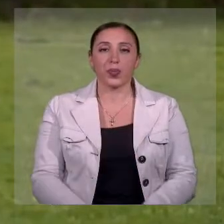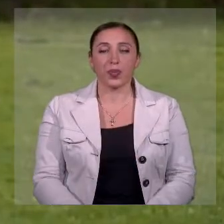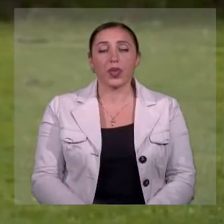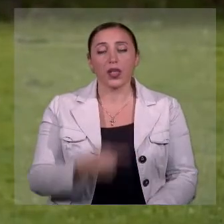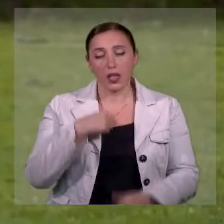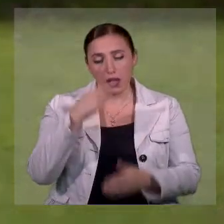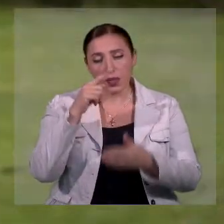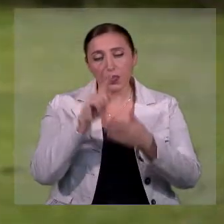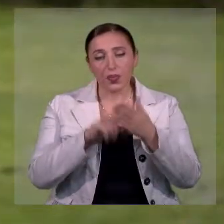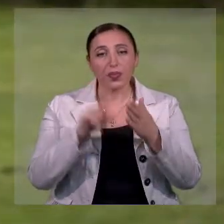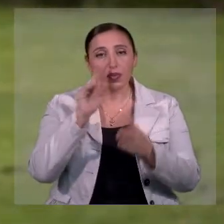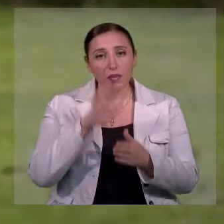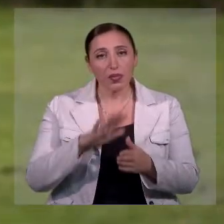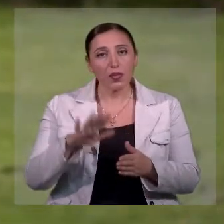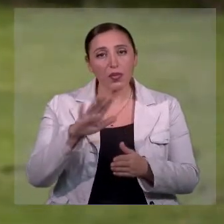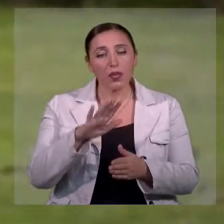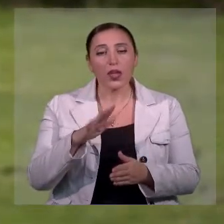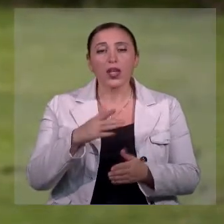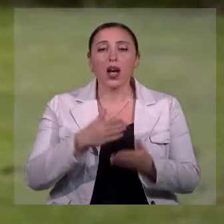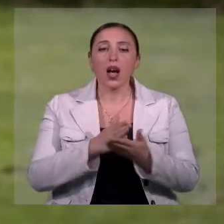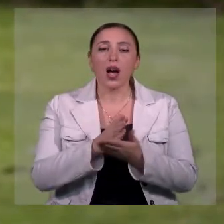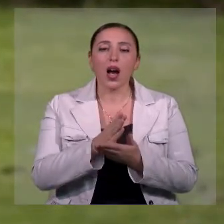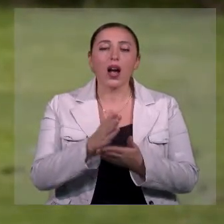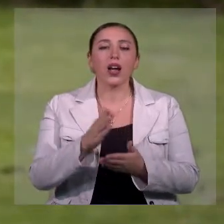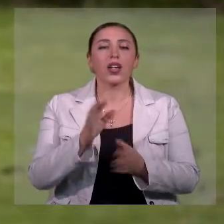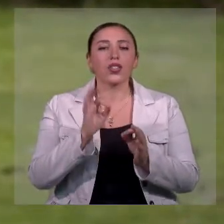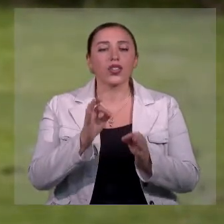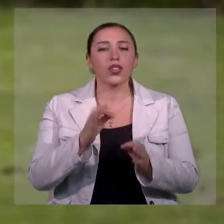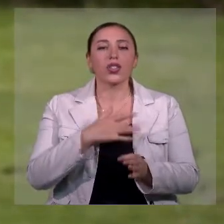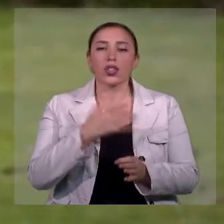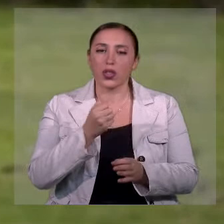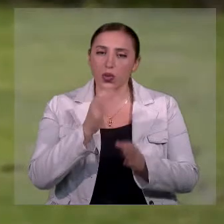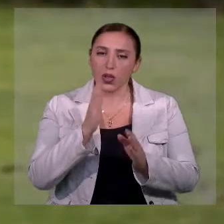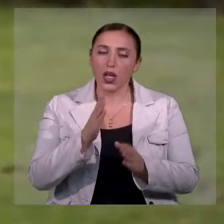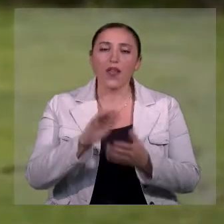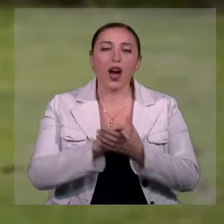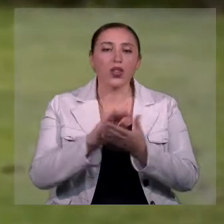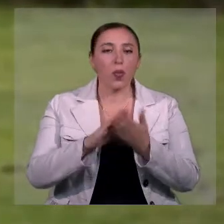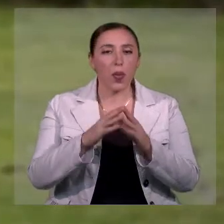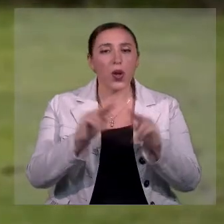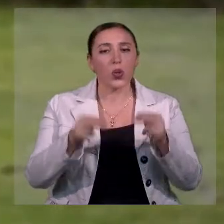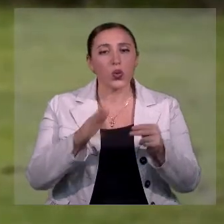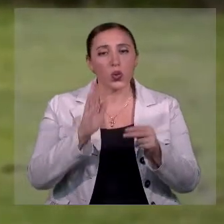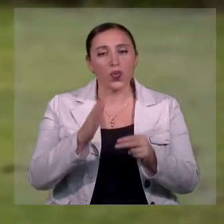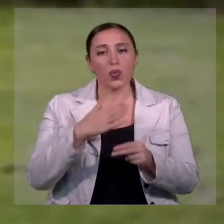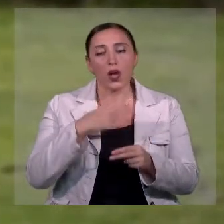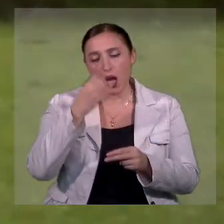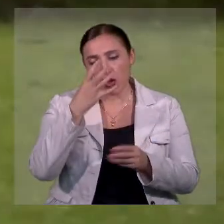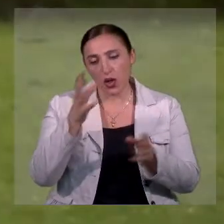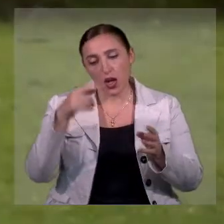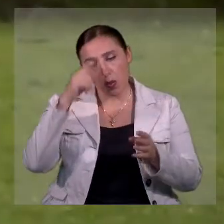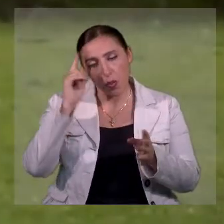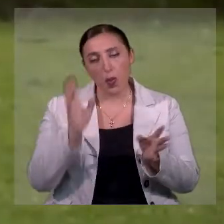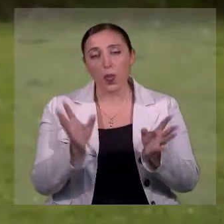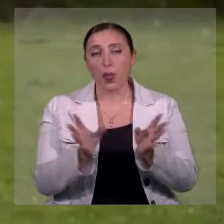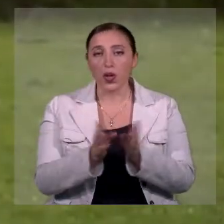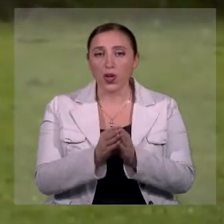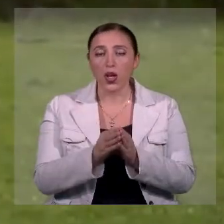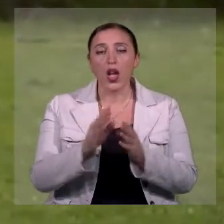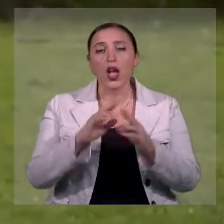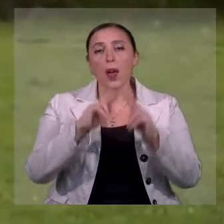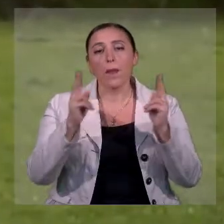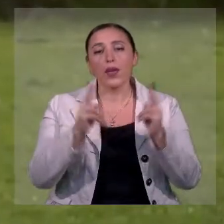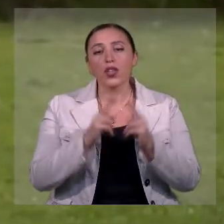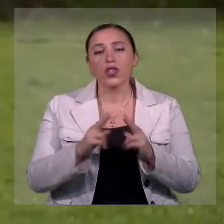Հուսով եմ, որ հայկական կողմը քաղաքական կամ կդրսևորի և խաղաղության պայմանագիրը կստորագրի Ադրբեջանի հետ, հիմնված միջազգային